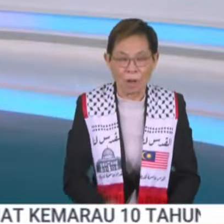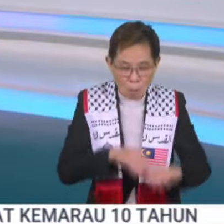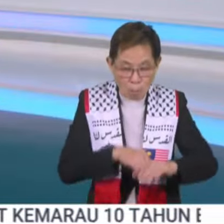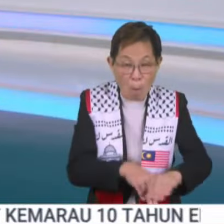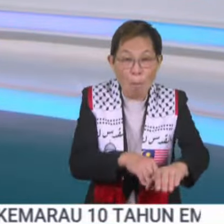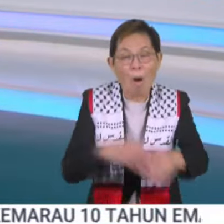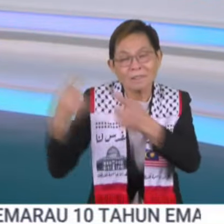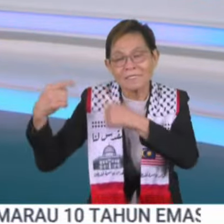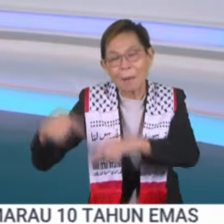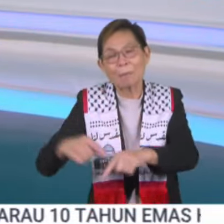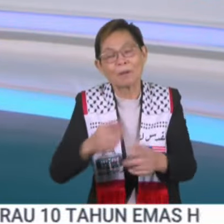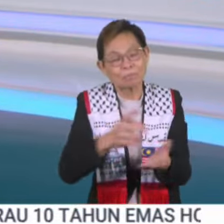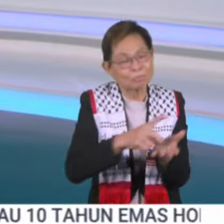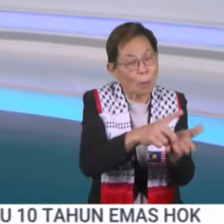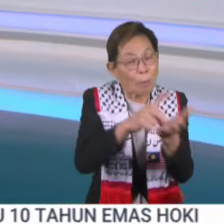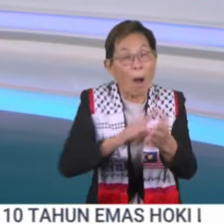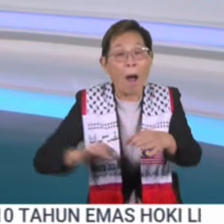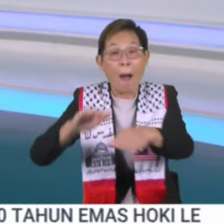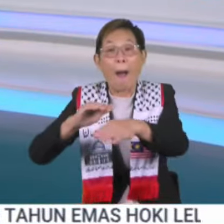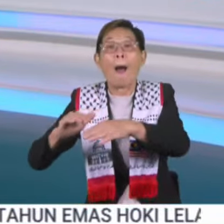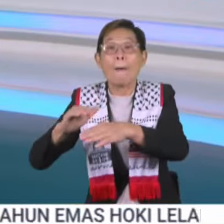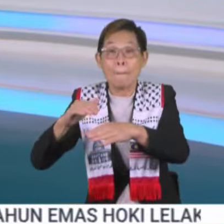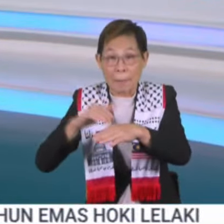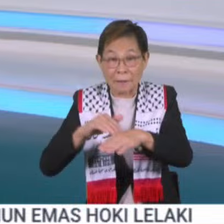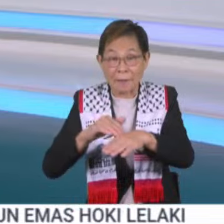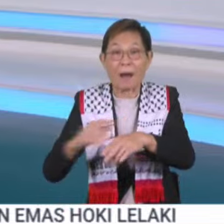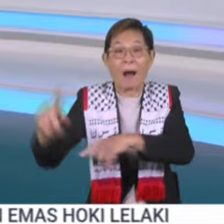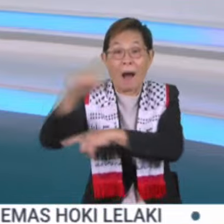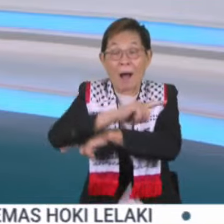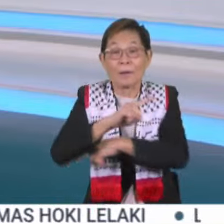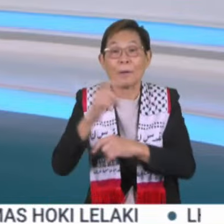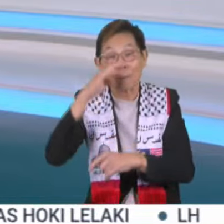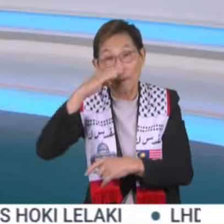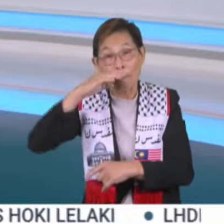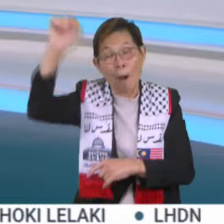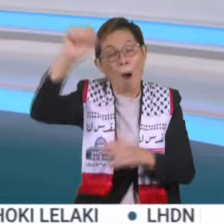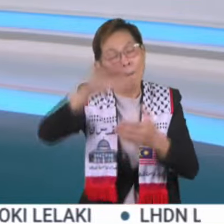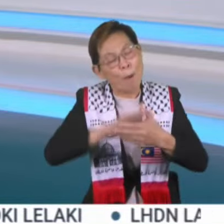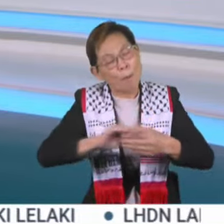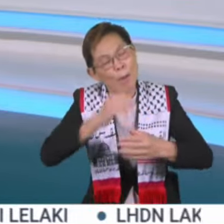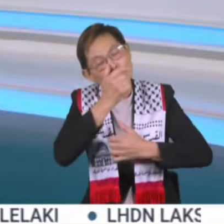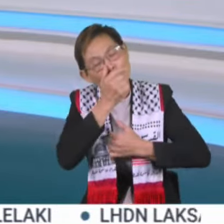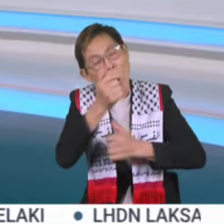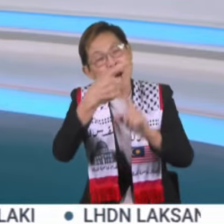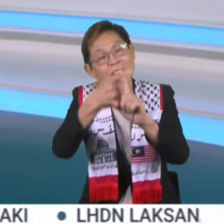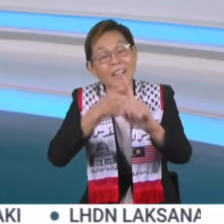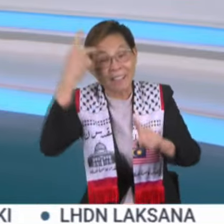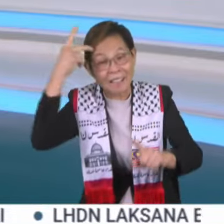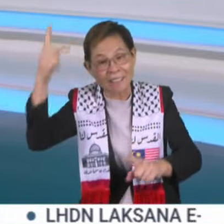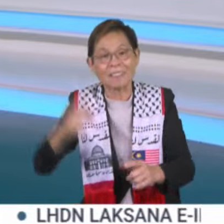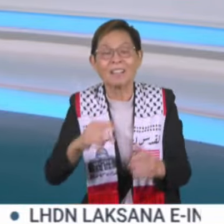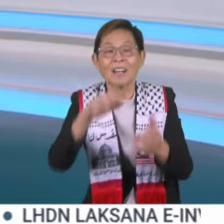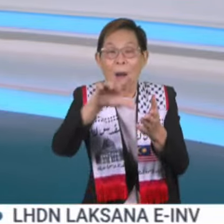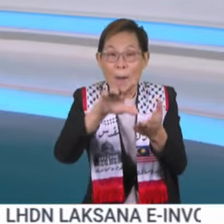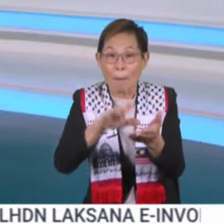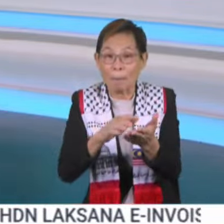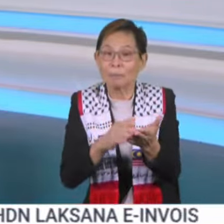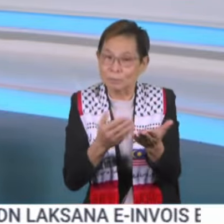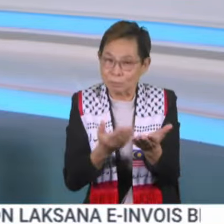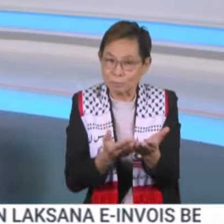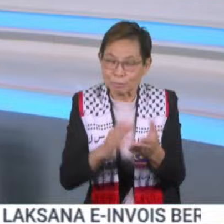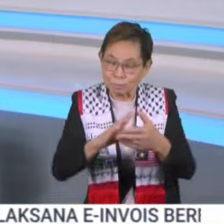Konvoi sambil beramal sempena Hari Kebangsaan antara paparan menarik dari Kelantan. Perinciannya bersama Muhammad Azidi Abdullah. Silakan Azidi.